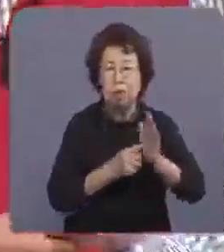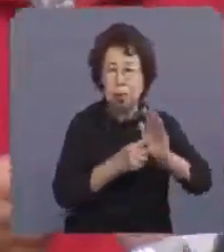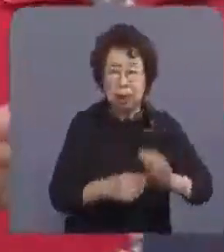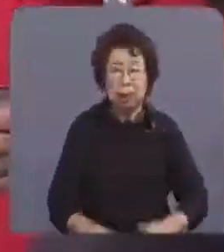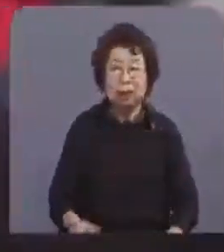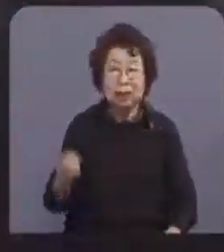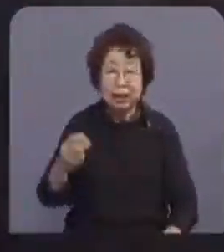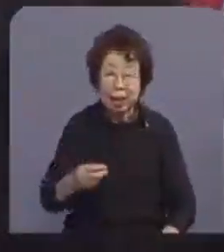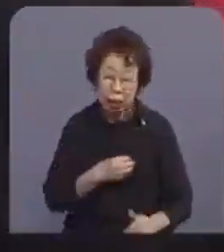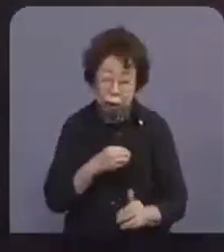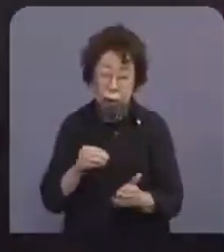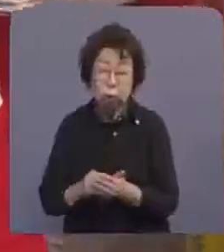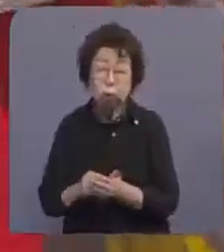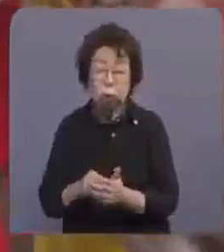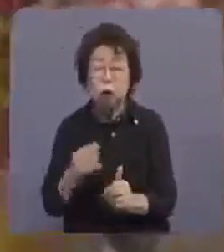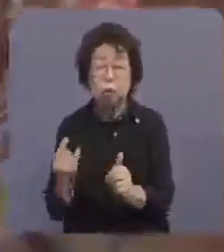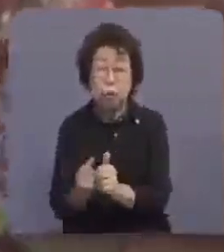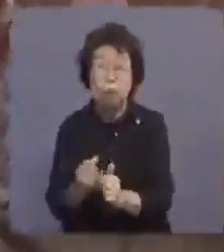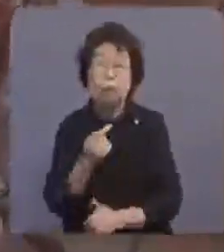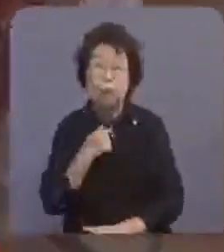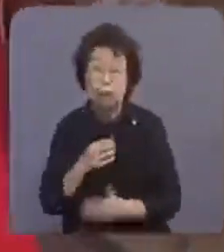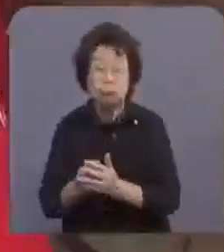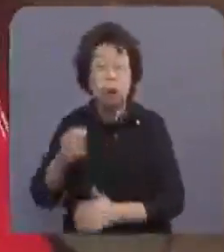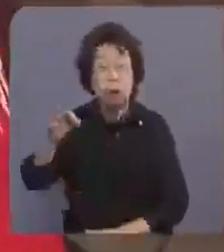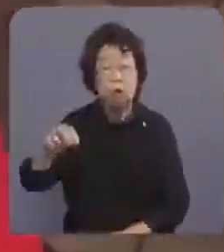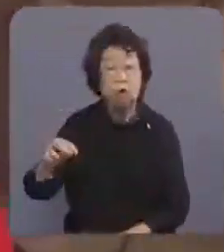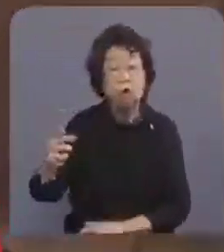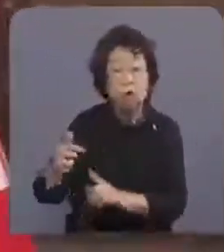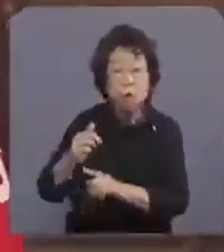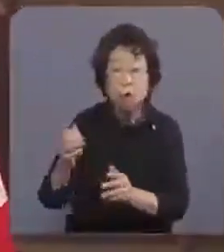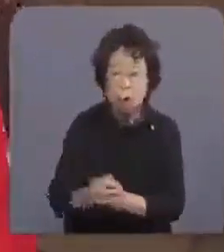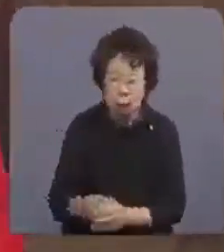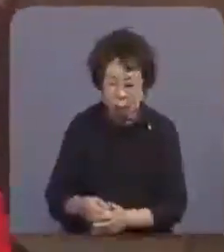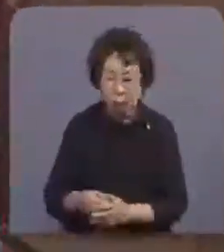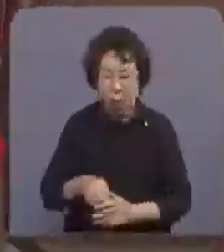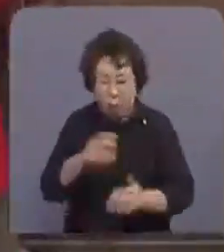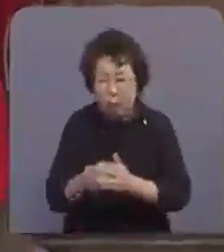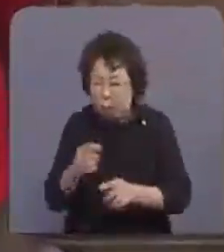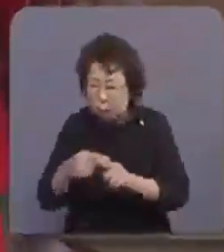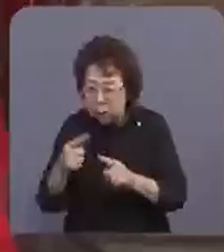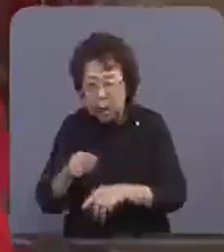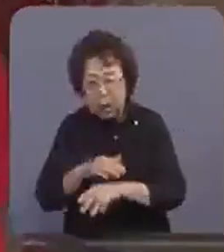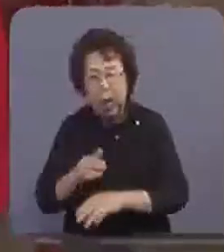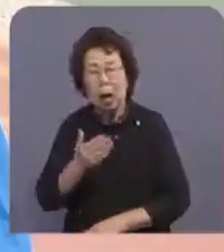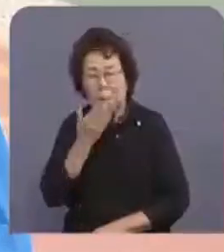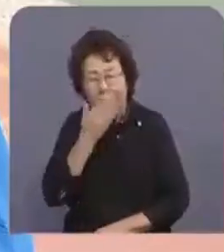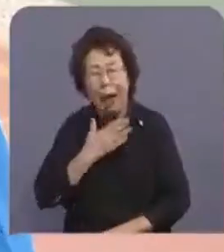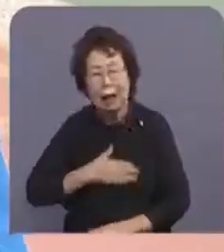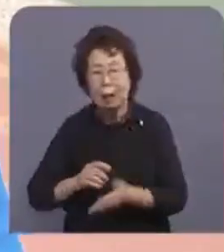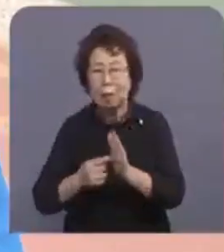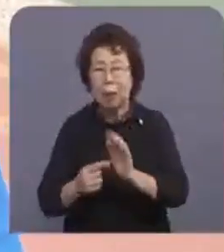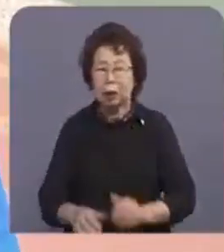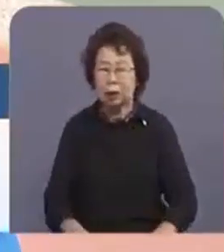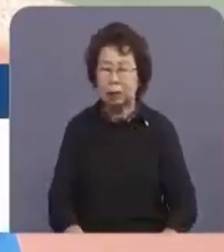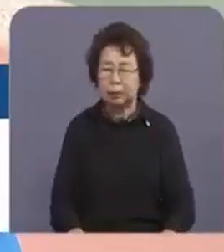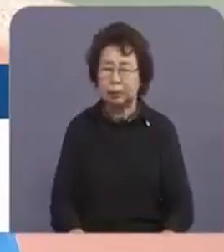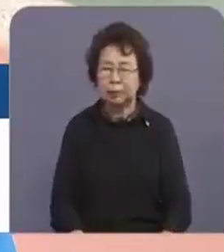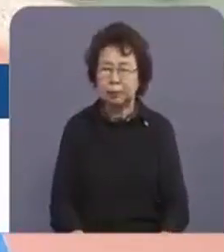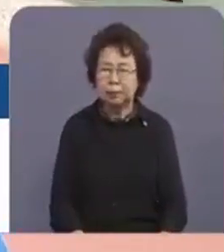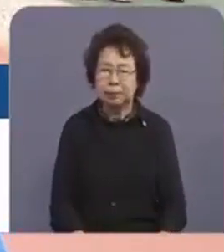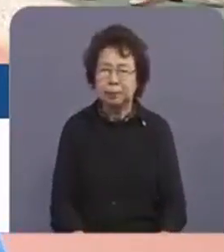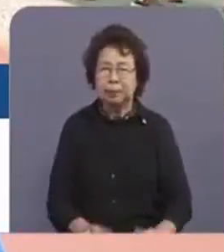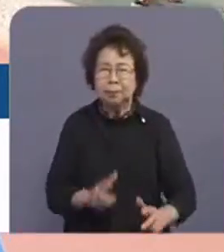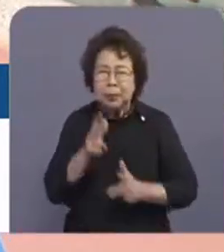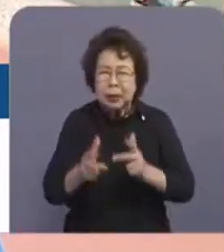재선 구의원과 부산시 의원을 거친 윤 후보는 현안 파악 능력을 강조합니다. 사업 수요는